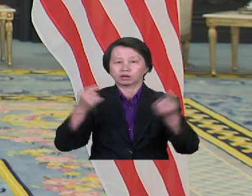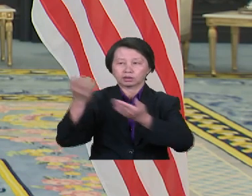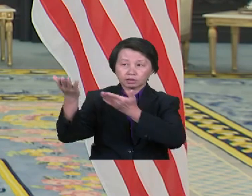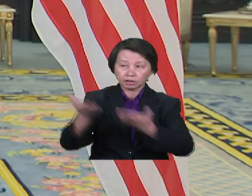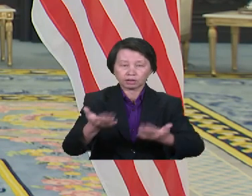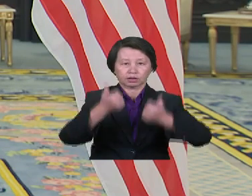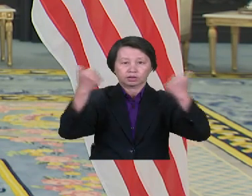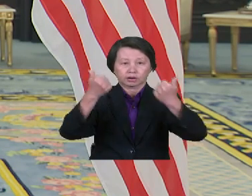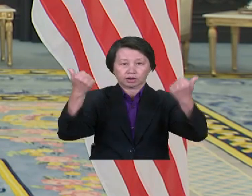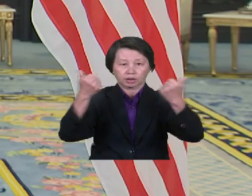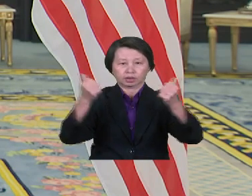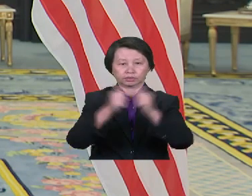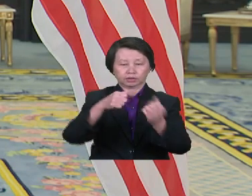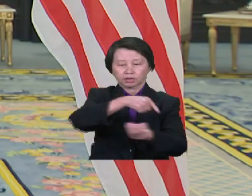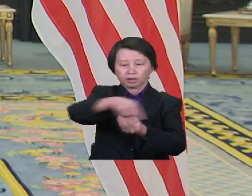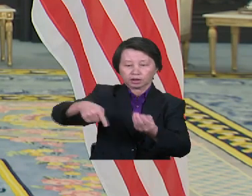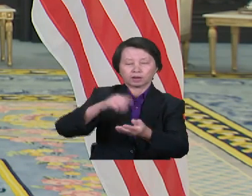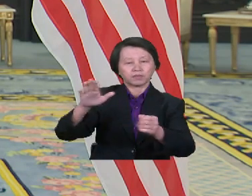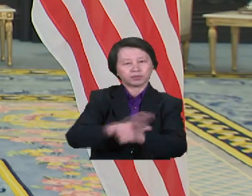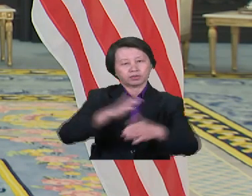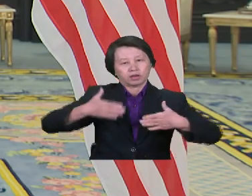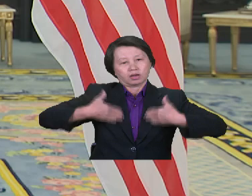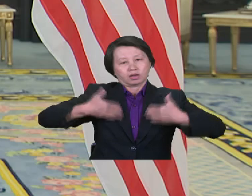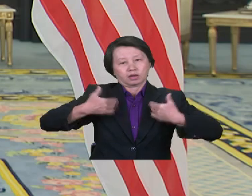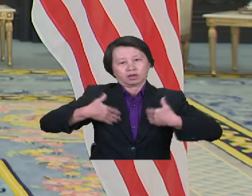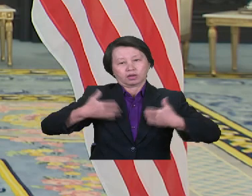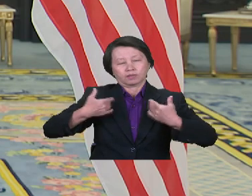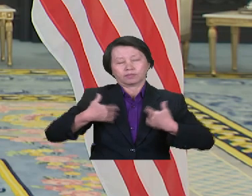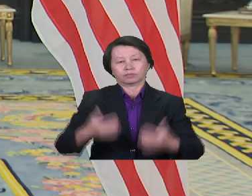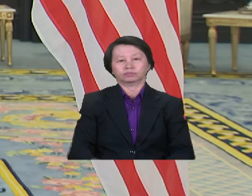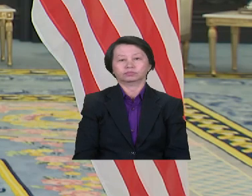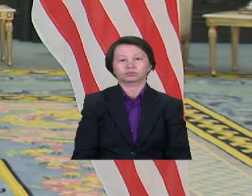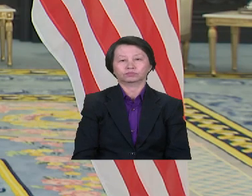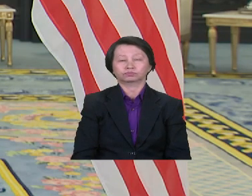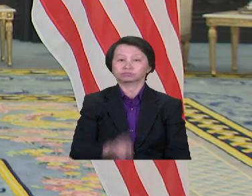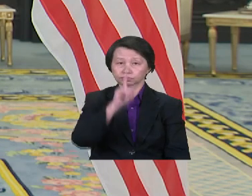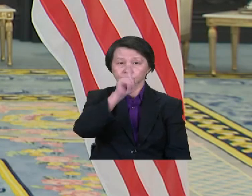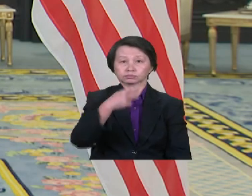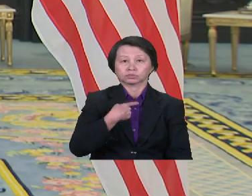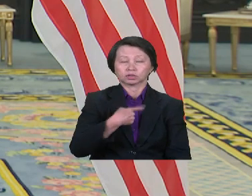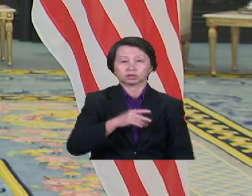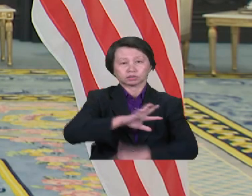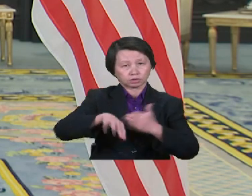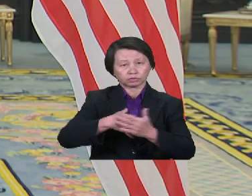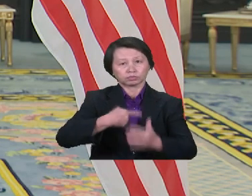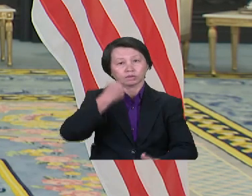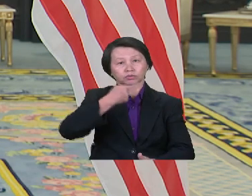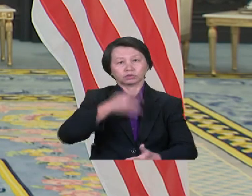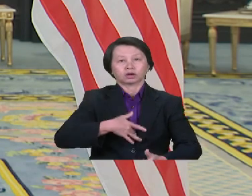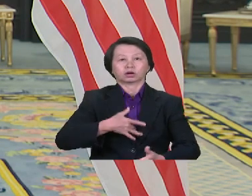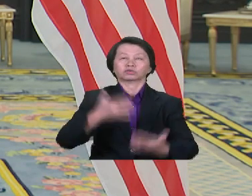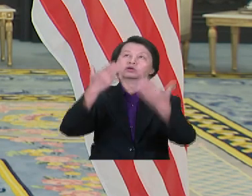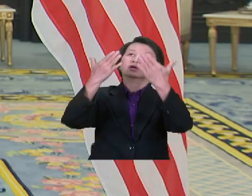Syawal dengan suasana yang penuh kemeriahan dan kegembiraan sewajarnya kita semua melafazkan rasa